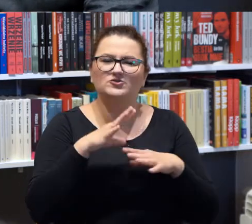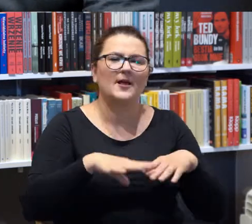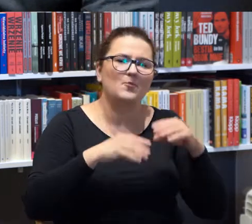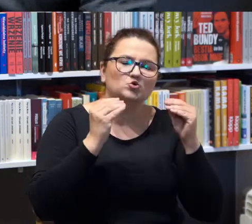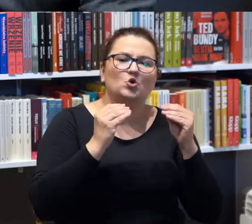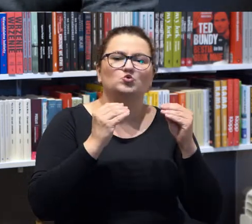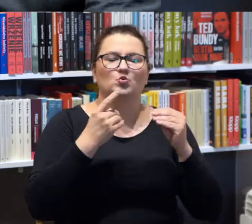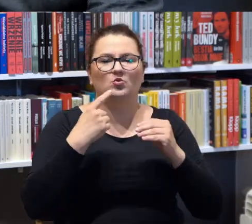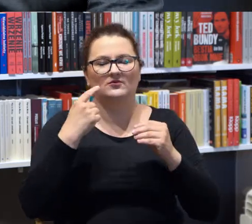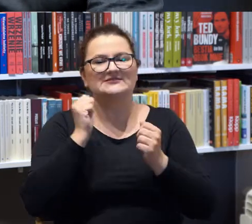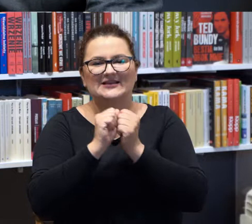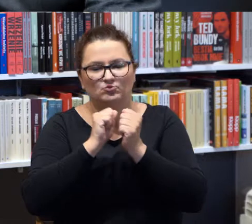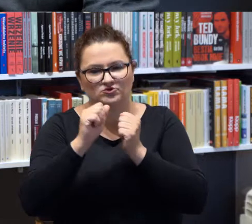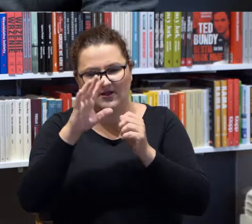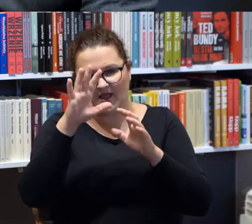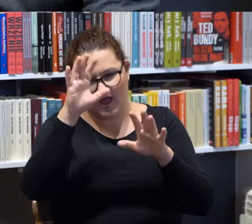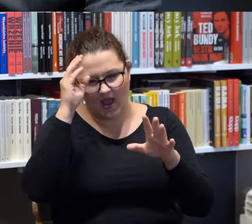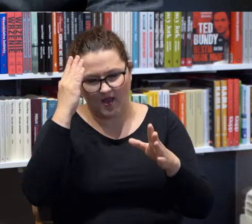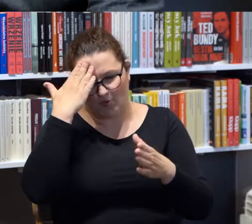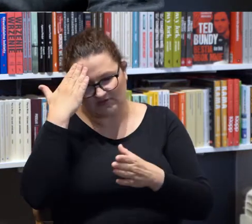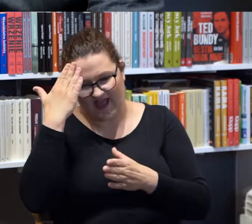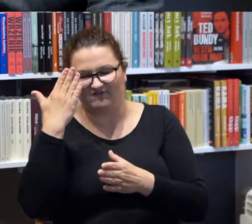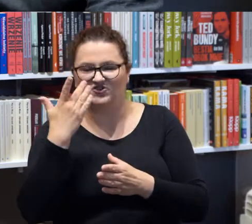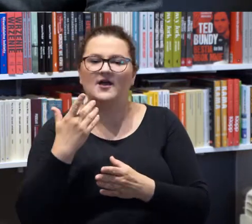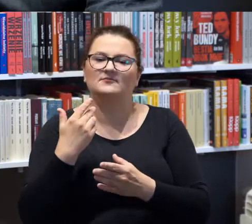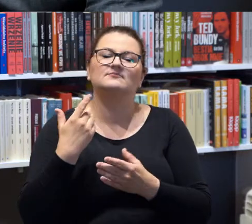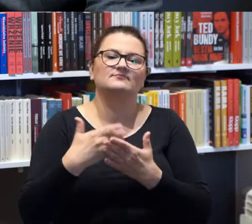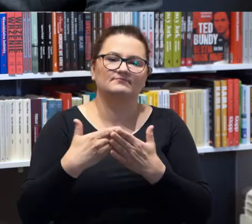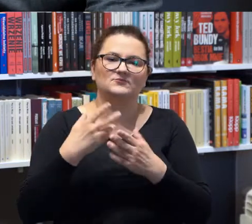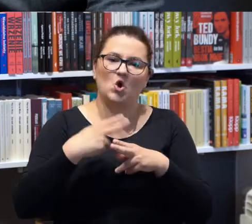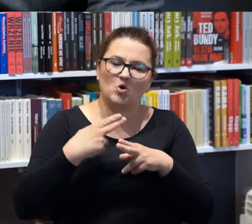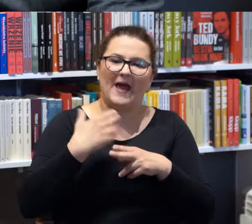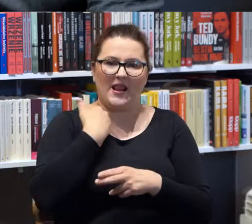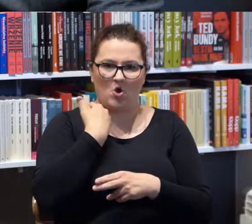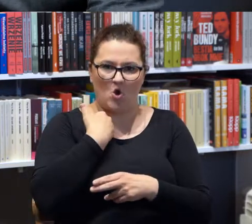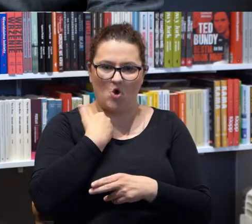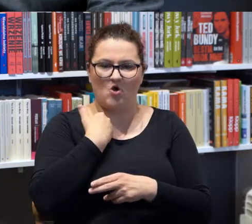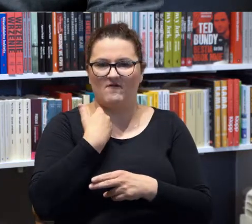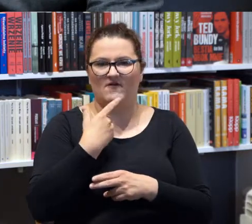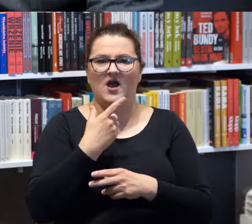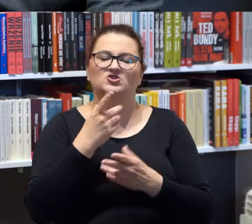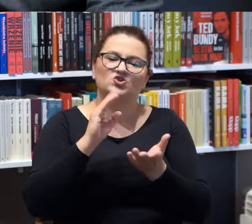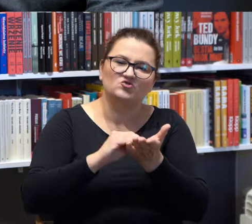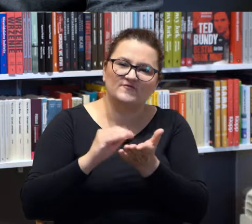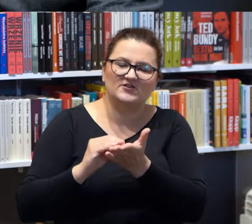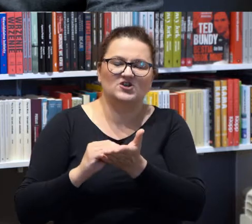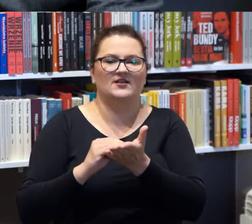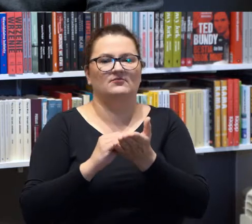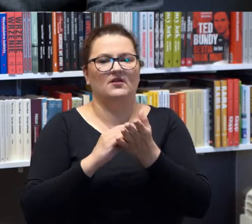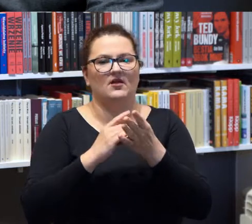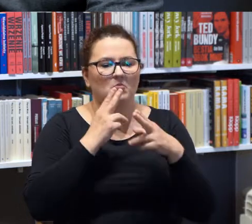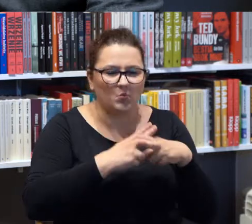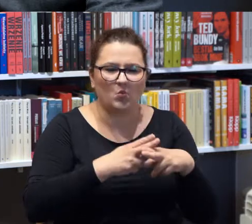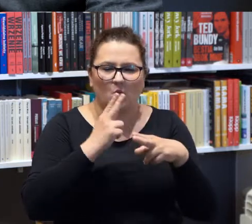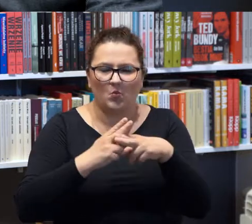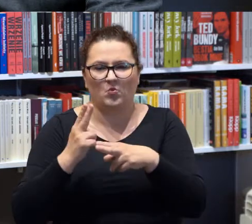też o zaburzeniach poznawczych związanych z chorobą alkoholową. O tym właśnie o takim rwanym doświadczeniu rzeczywistości,